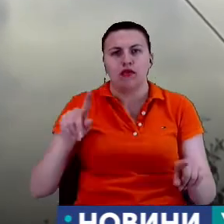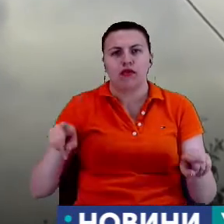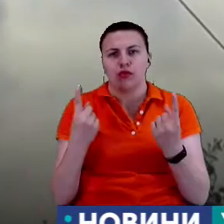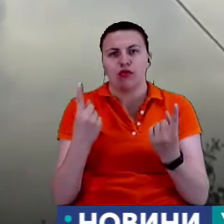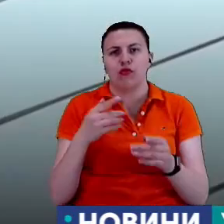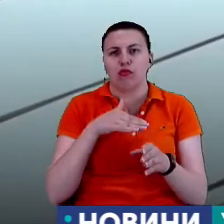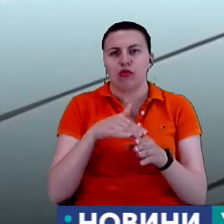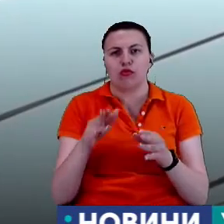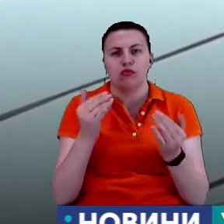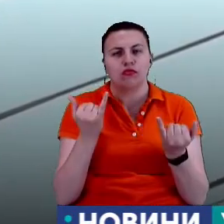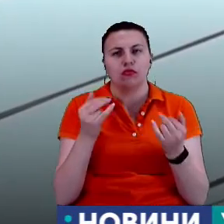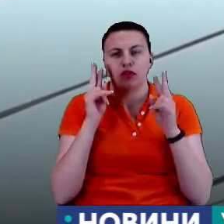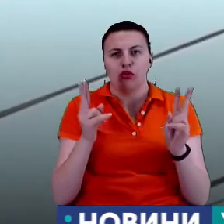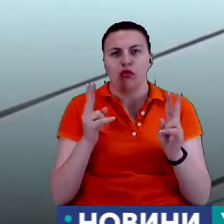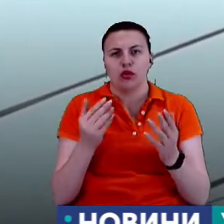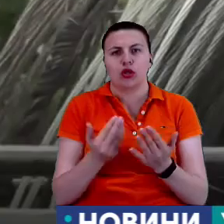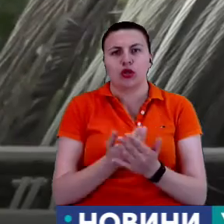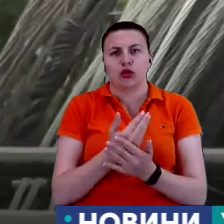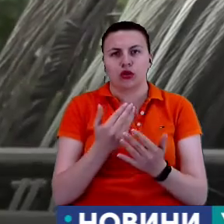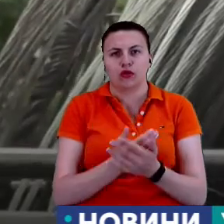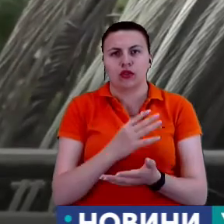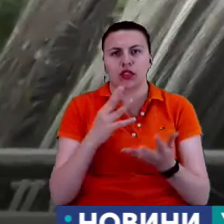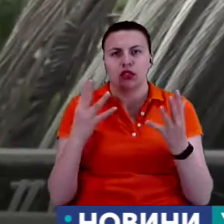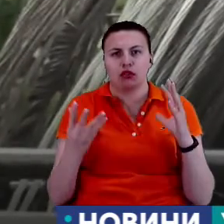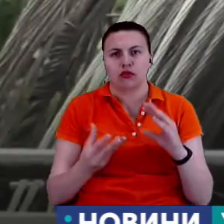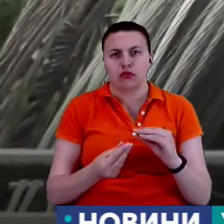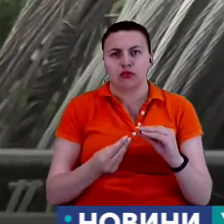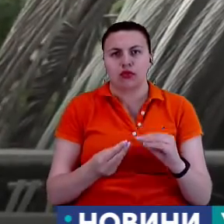наразі невідомо. Наталя Нагорна, Інна Ливанська, Олександр Сушко. Новини на Суспільному.